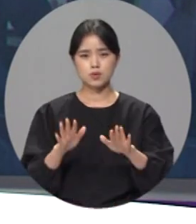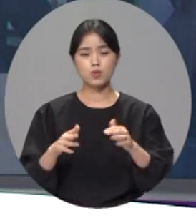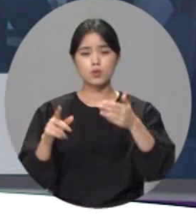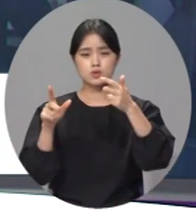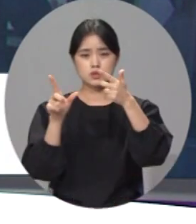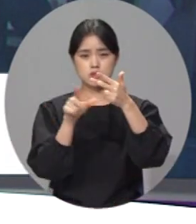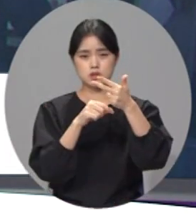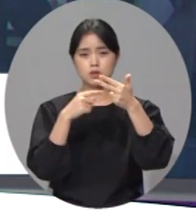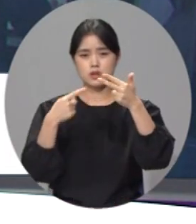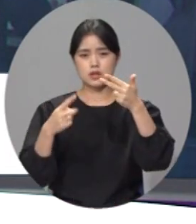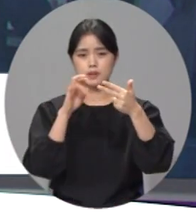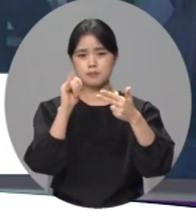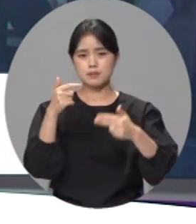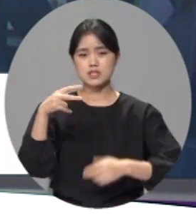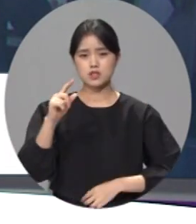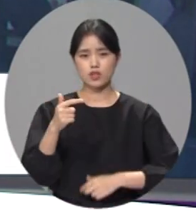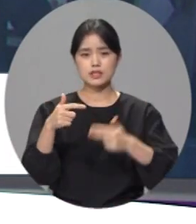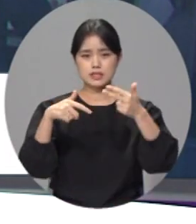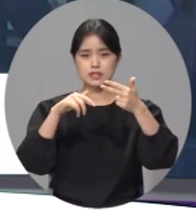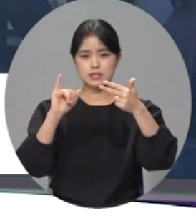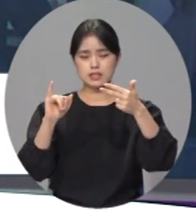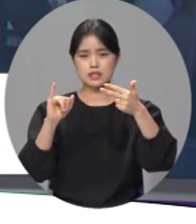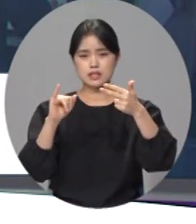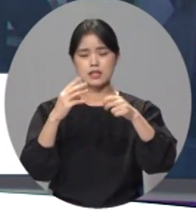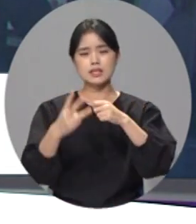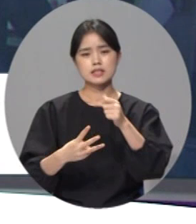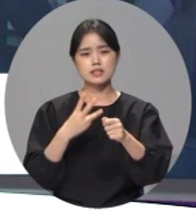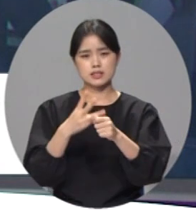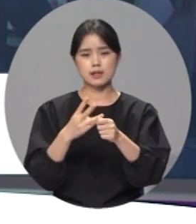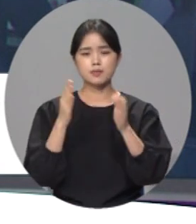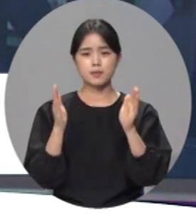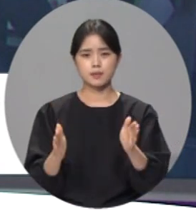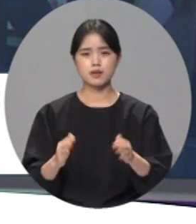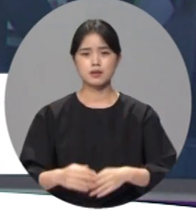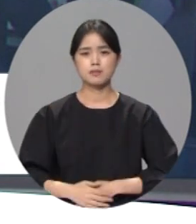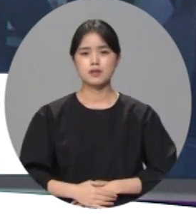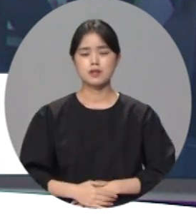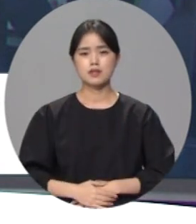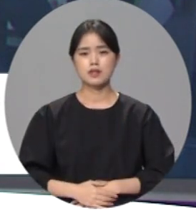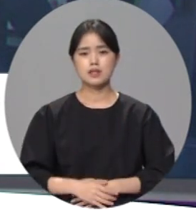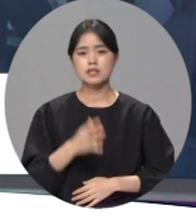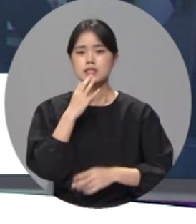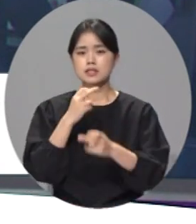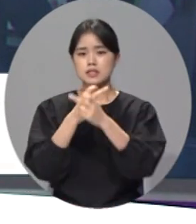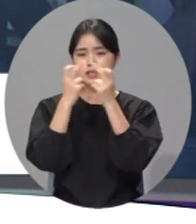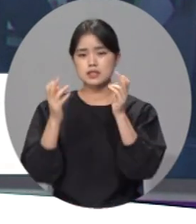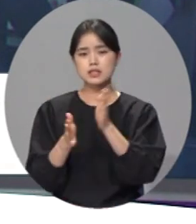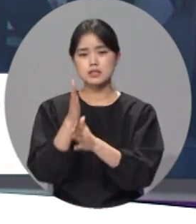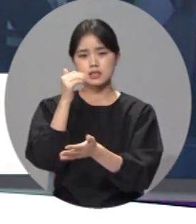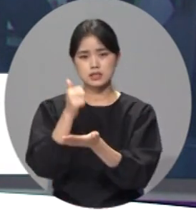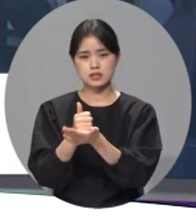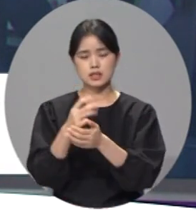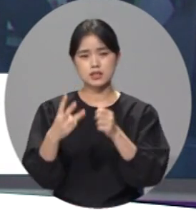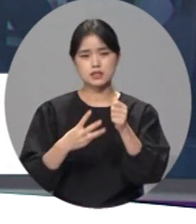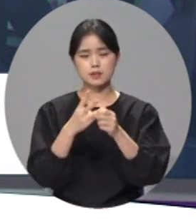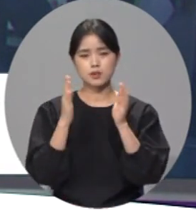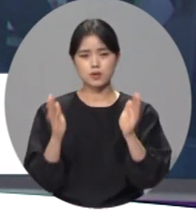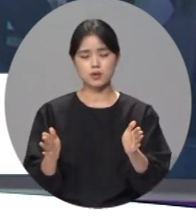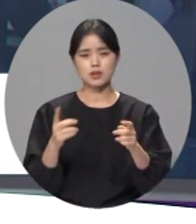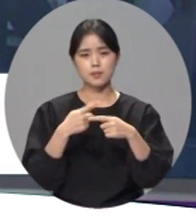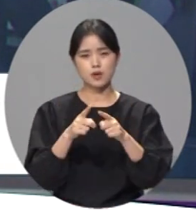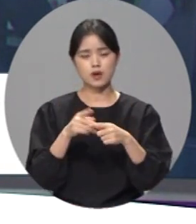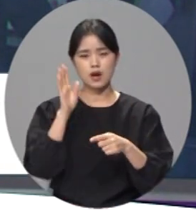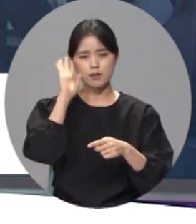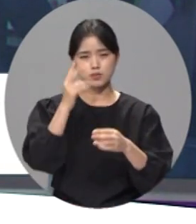네, 올 7월 일요일이 민선 7기가 출범한 지 만 3년을 맞는 날입니다. 정원율 익산시장이 지난 3년간의